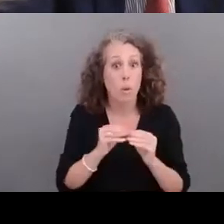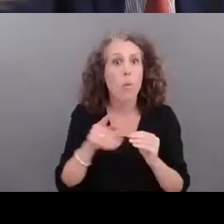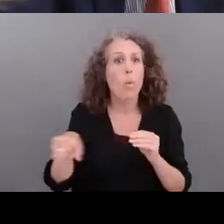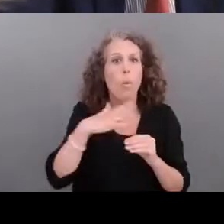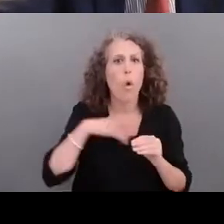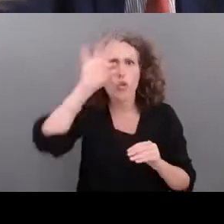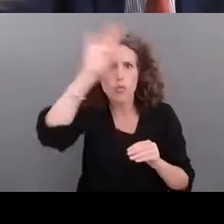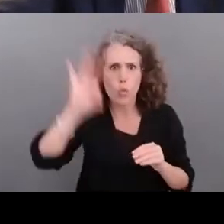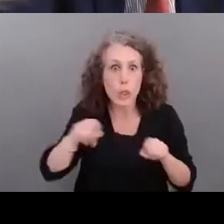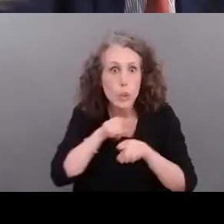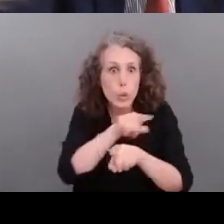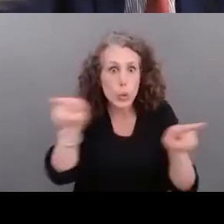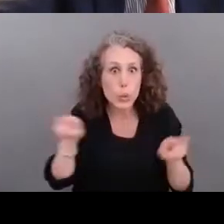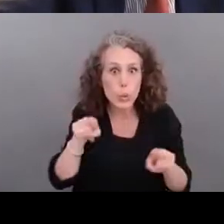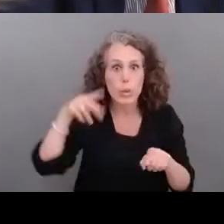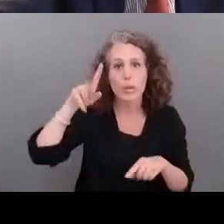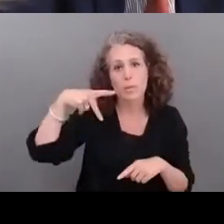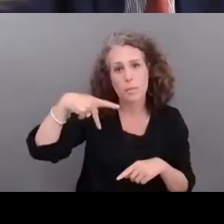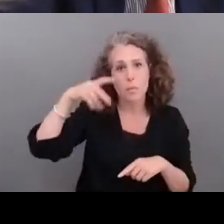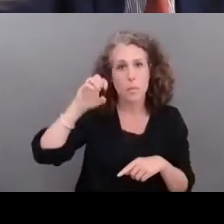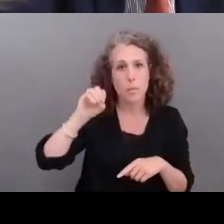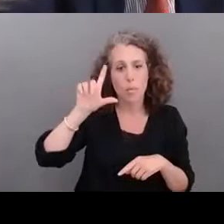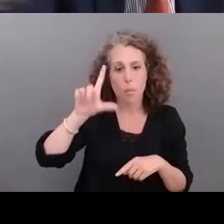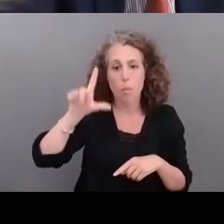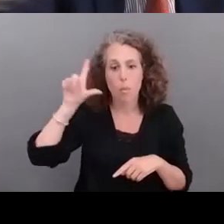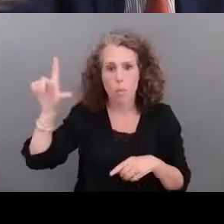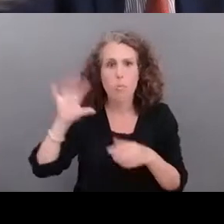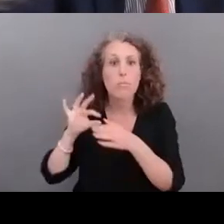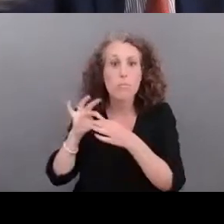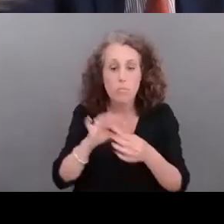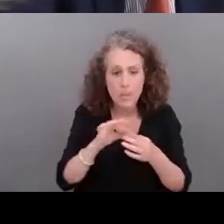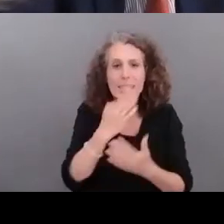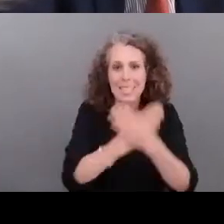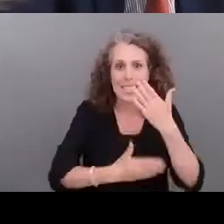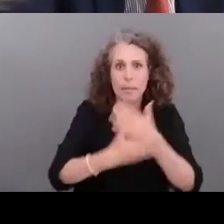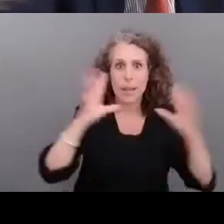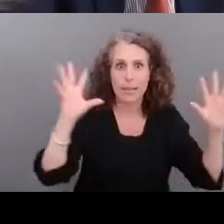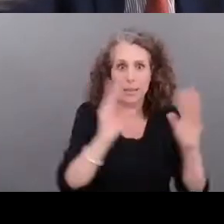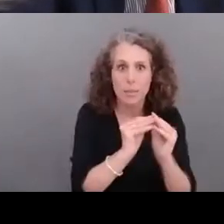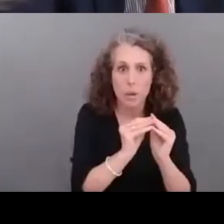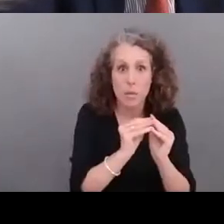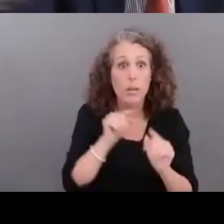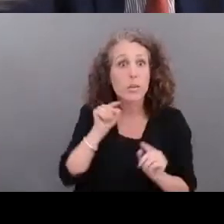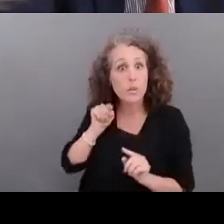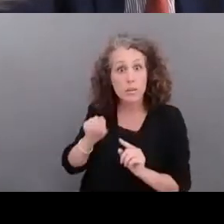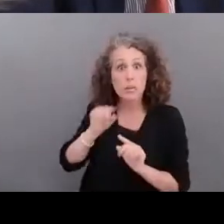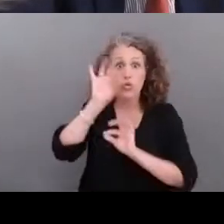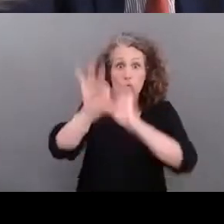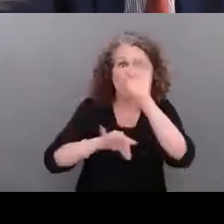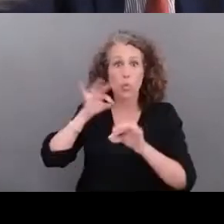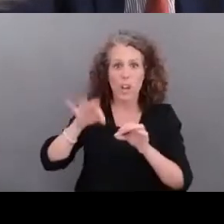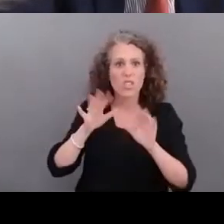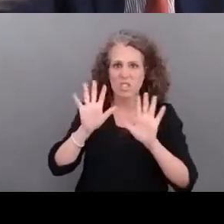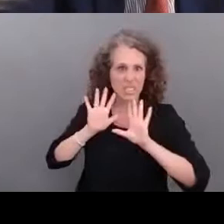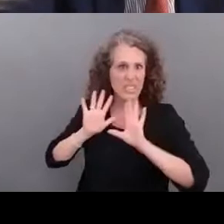forum en termes du sommet à venir sur le handicap au niveau global. Cela sera disponible